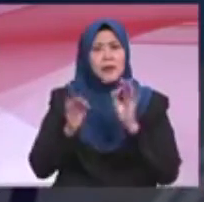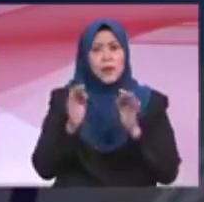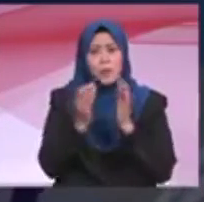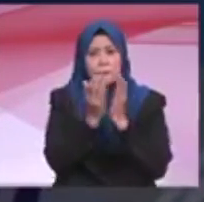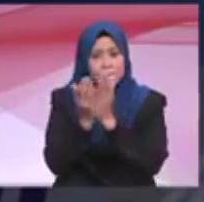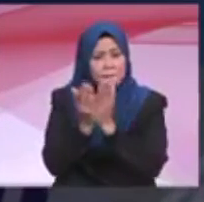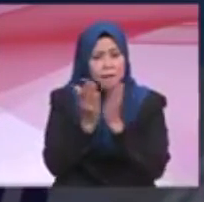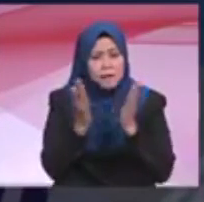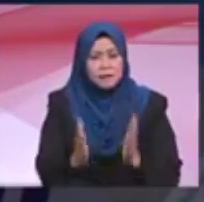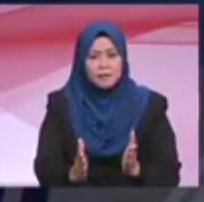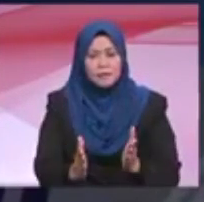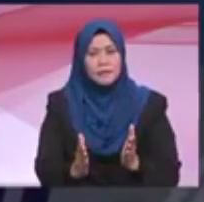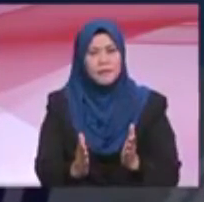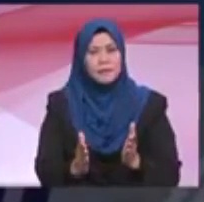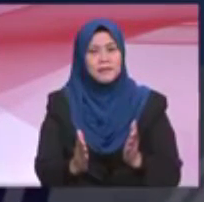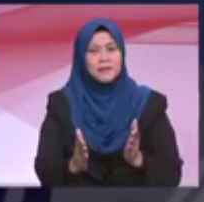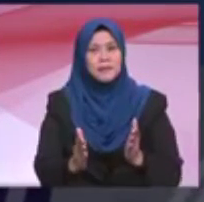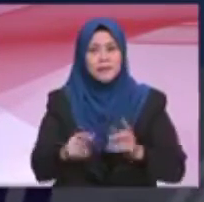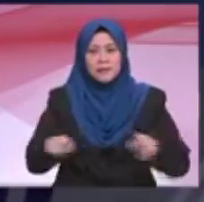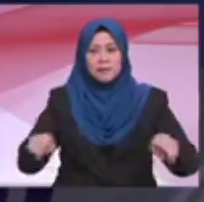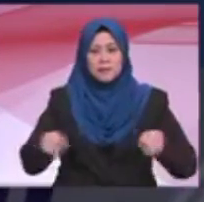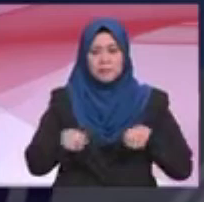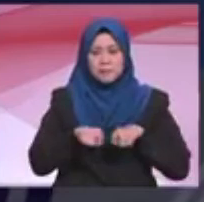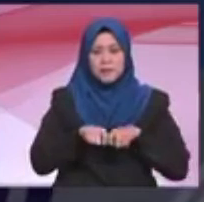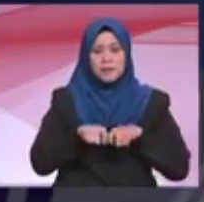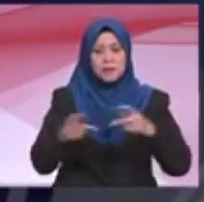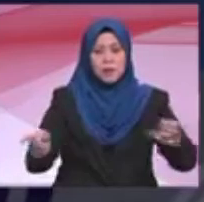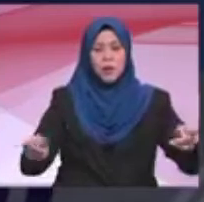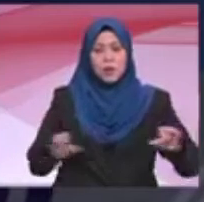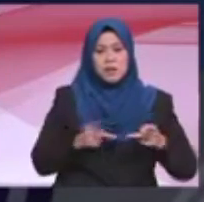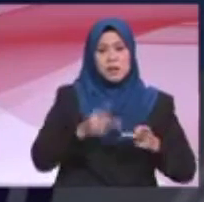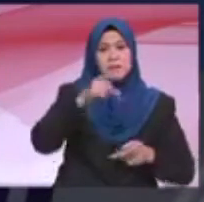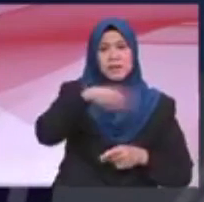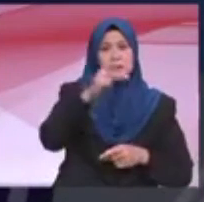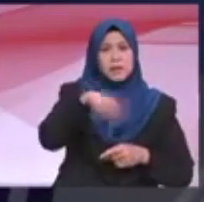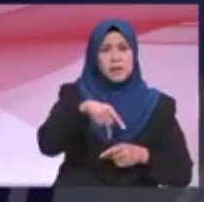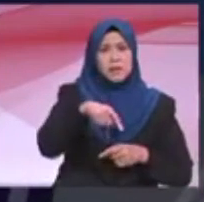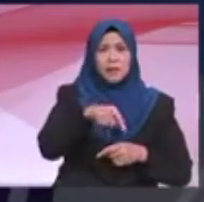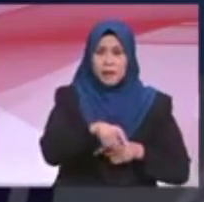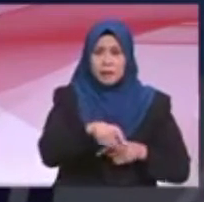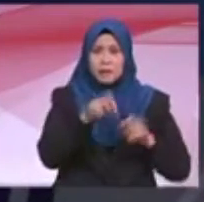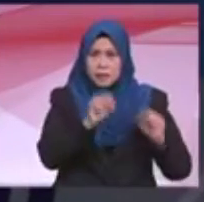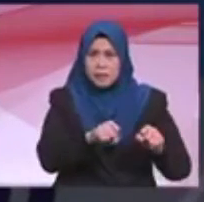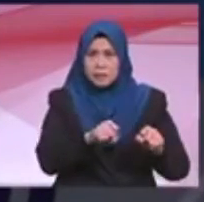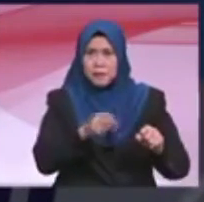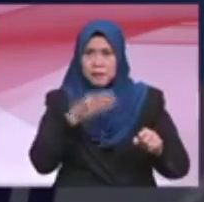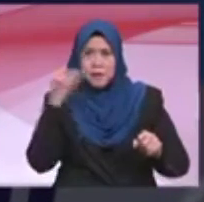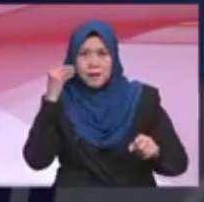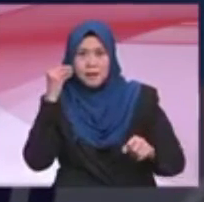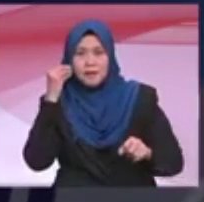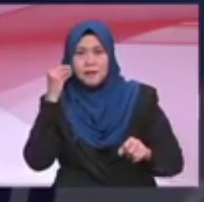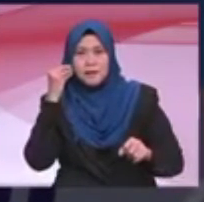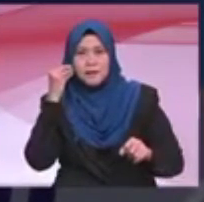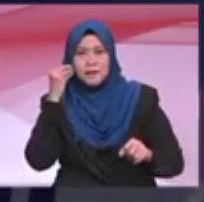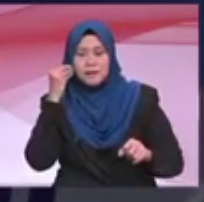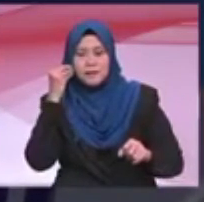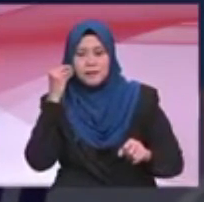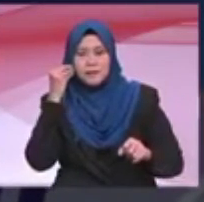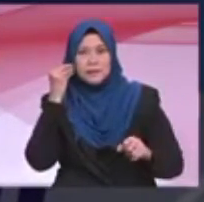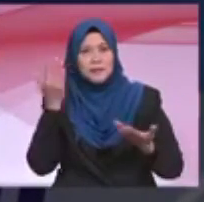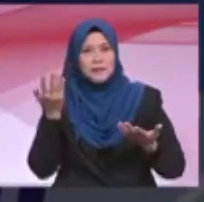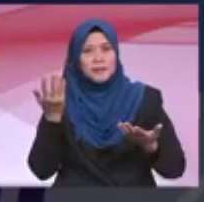belajar dia berada di tempat itu kawasan MCO lah. Yep. Dia boleh balik dengan tempat